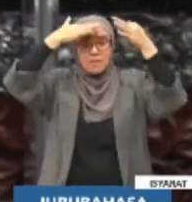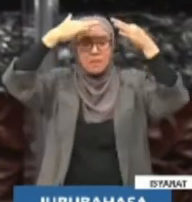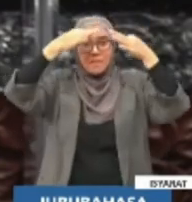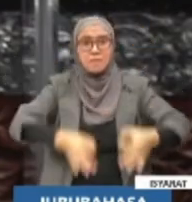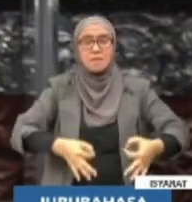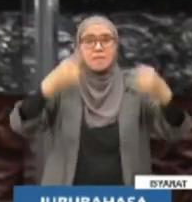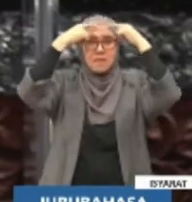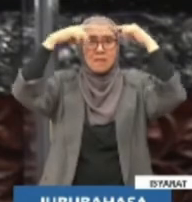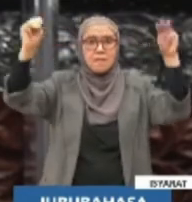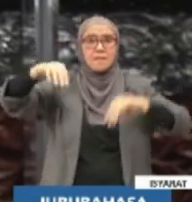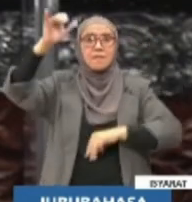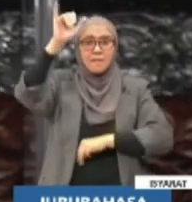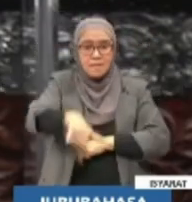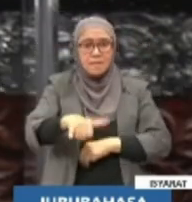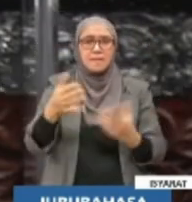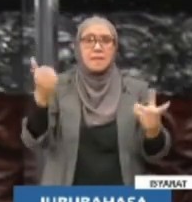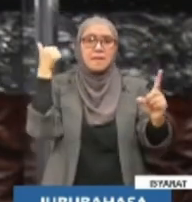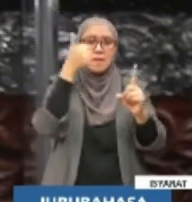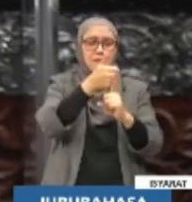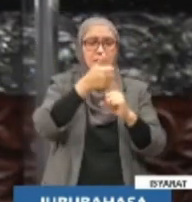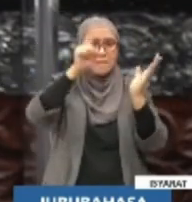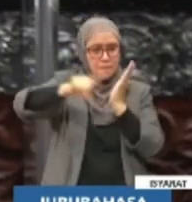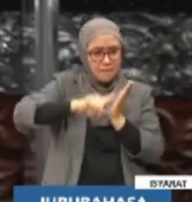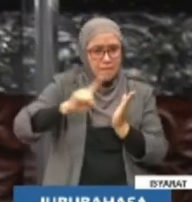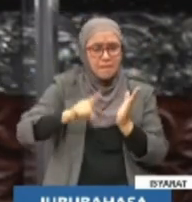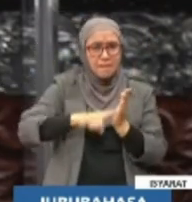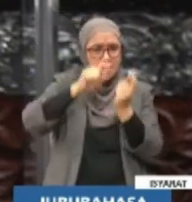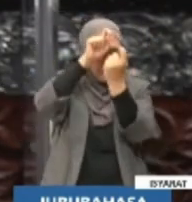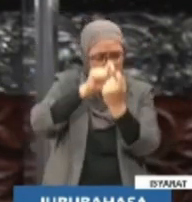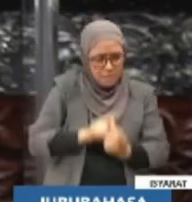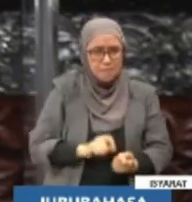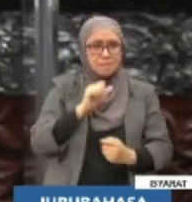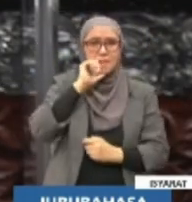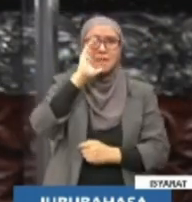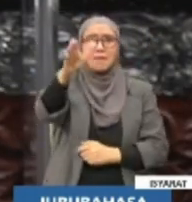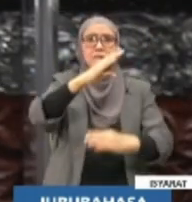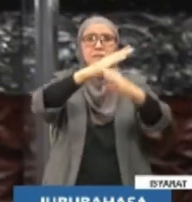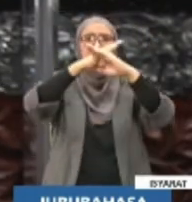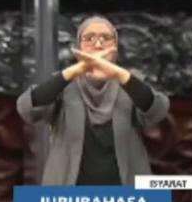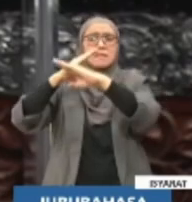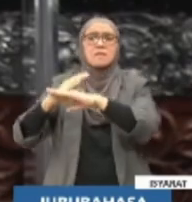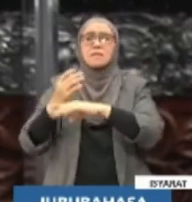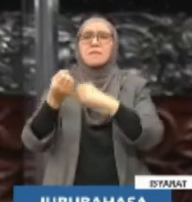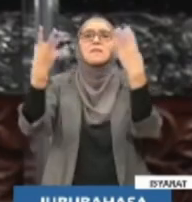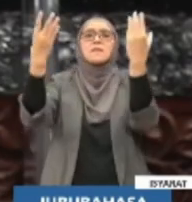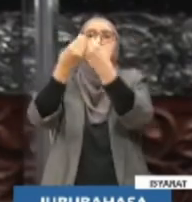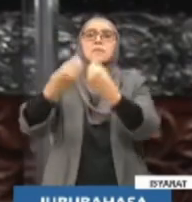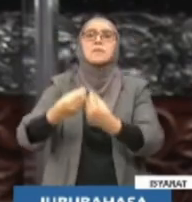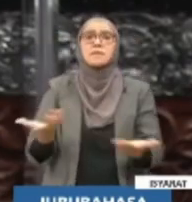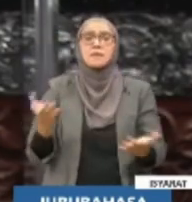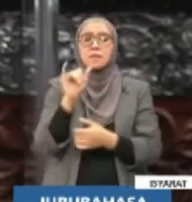kita akan arah ke penyesatan yang rapi dan tidak akan melindungi Yap Berapa jumlahnya yang